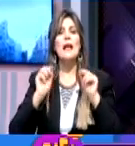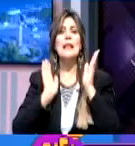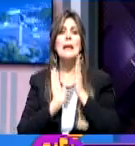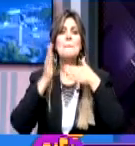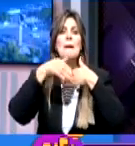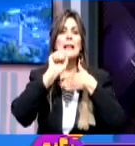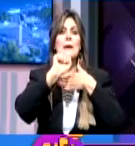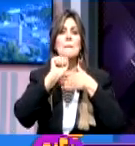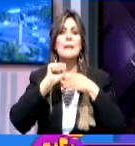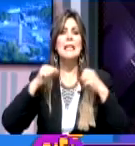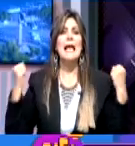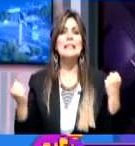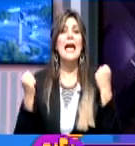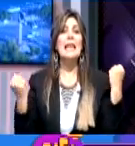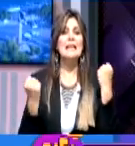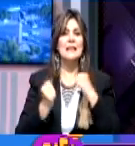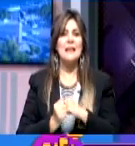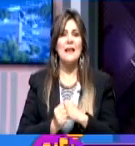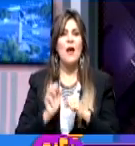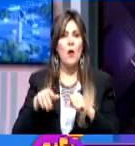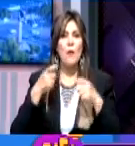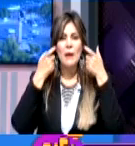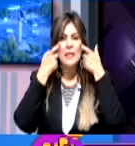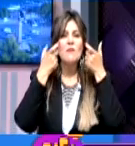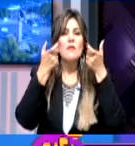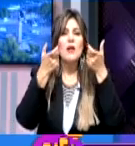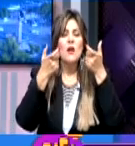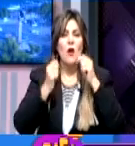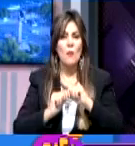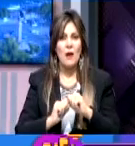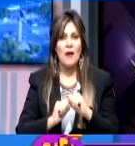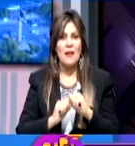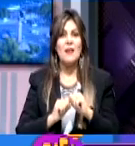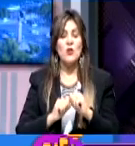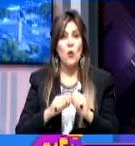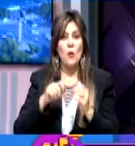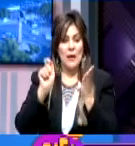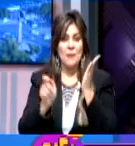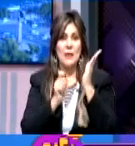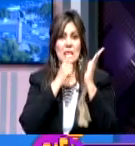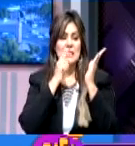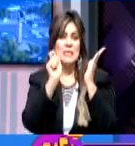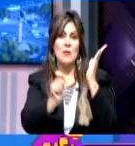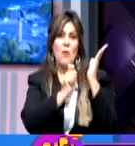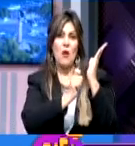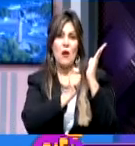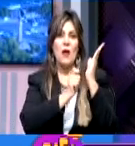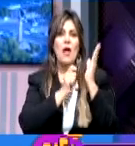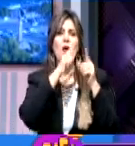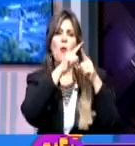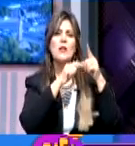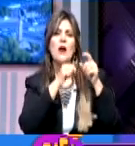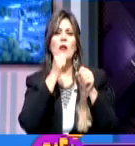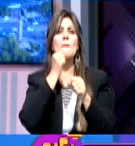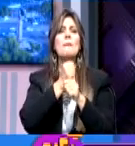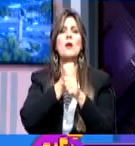التاهيل اصلا كمان في رقابه. ايوه. الوزاره مدياله صلاحيه ان يعمل استماره التقييم الوظيفي، فبيعملها